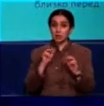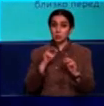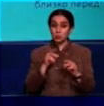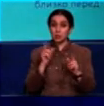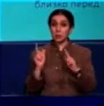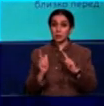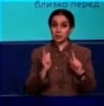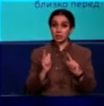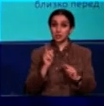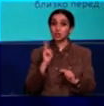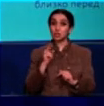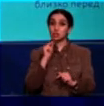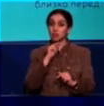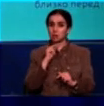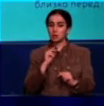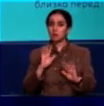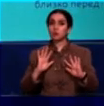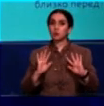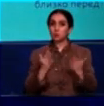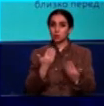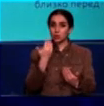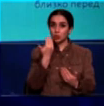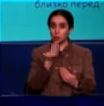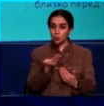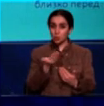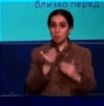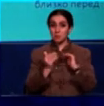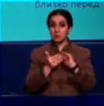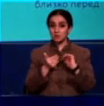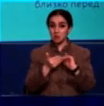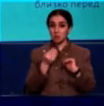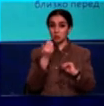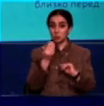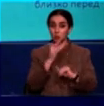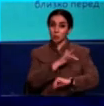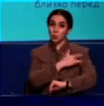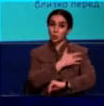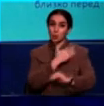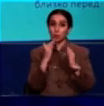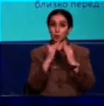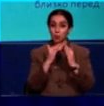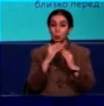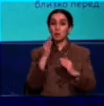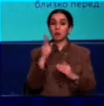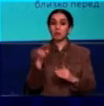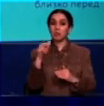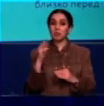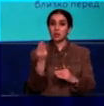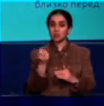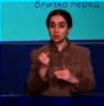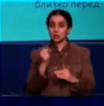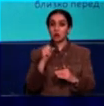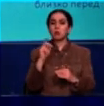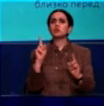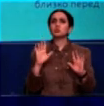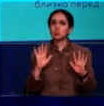к чаю. Но вдруг ее позвала ее горничная Даша. «В чем дело, Даша?»